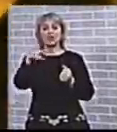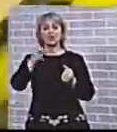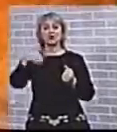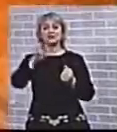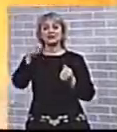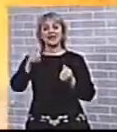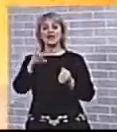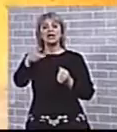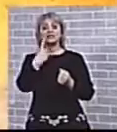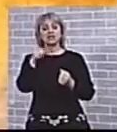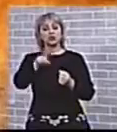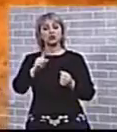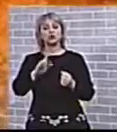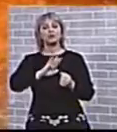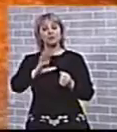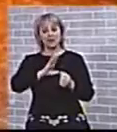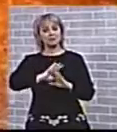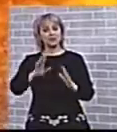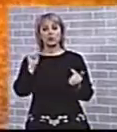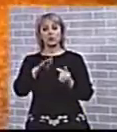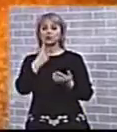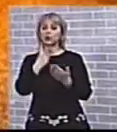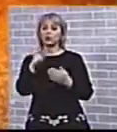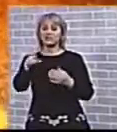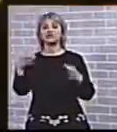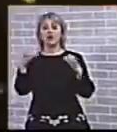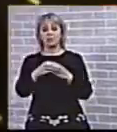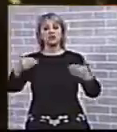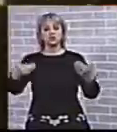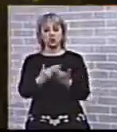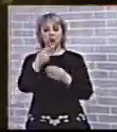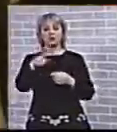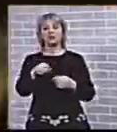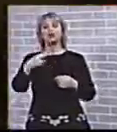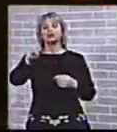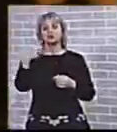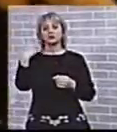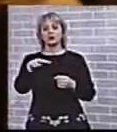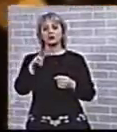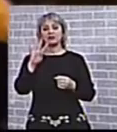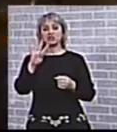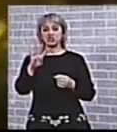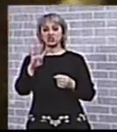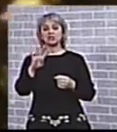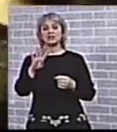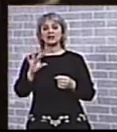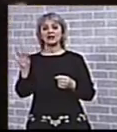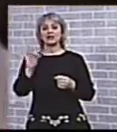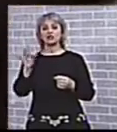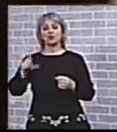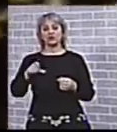Лунде и намекнули, что были бы не против увидеть ее в команде снова. Лев Клинов, Сергей Вишняков, Дон